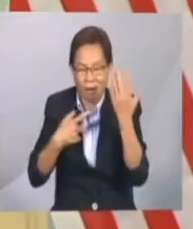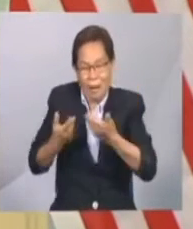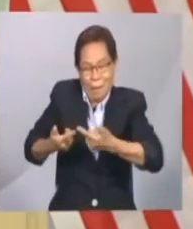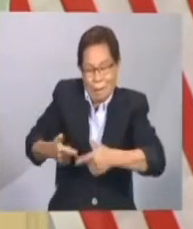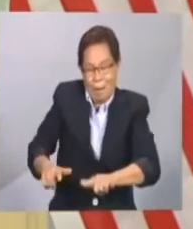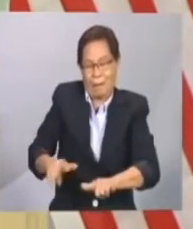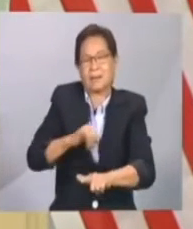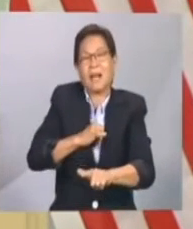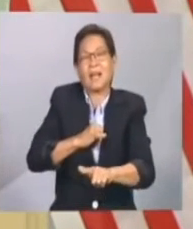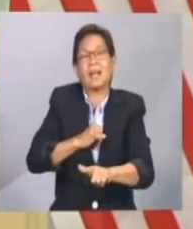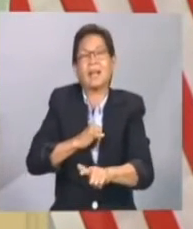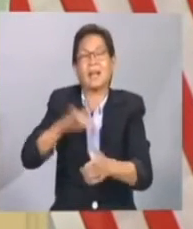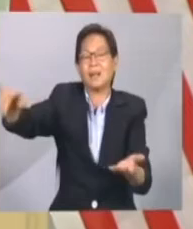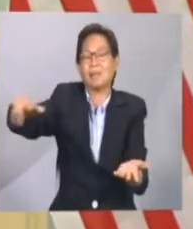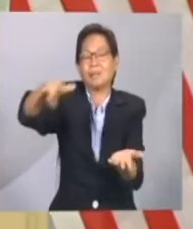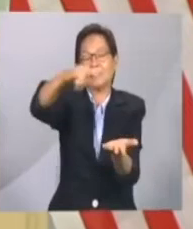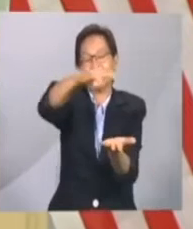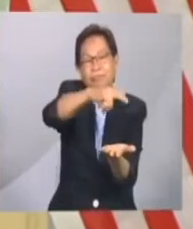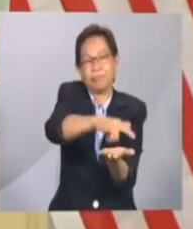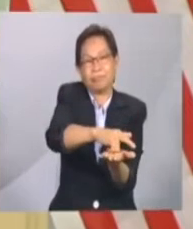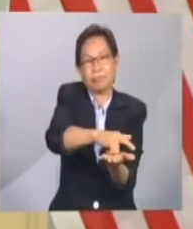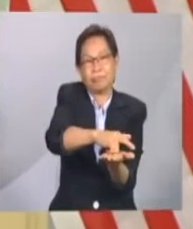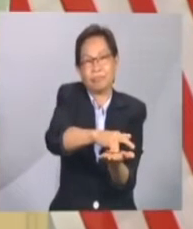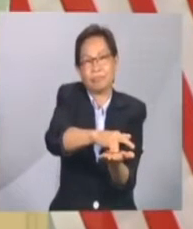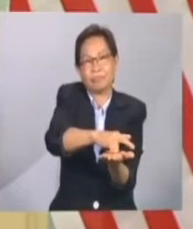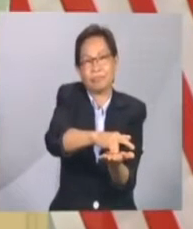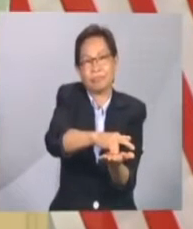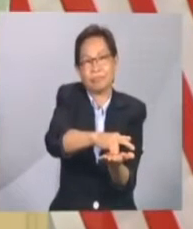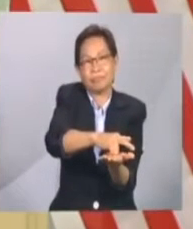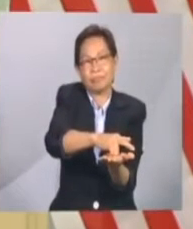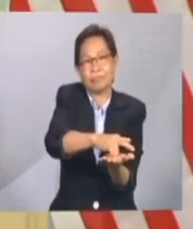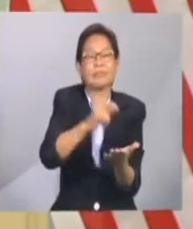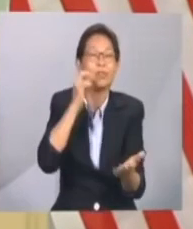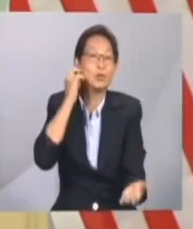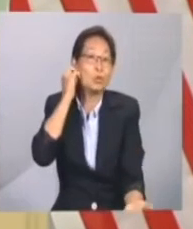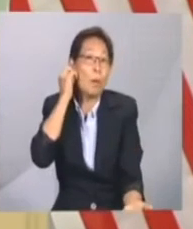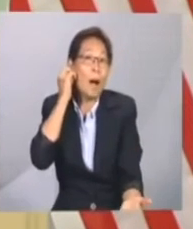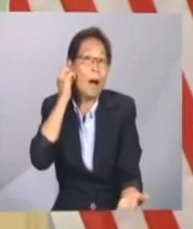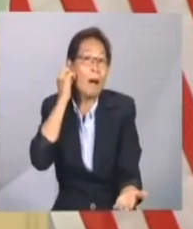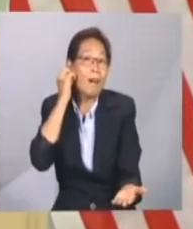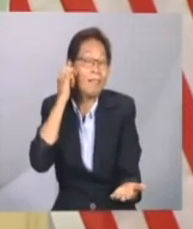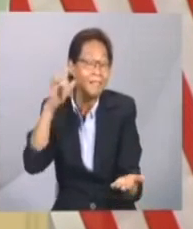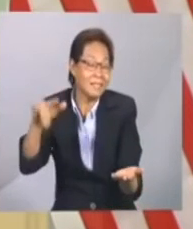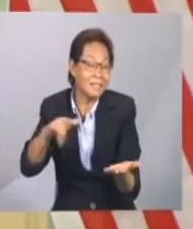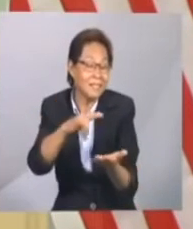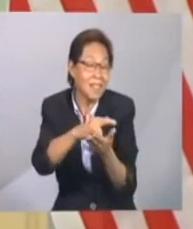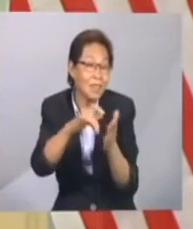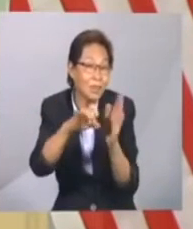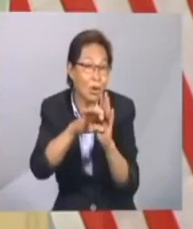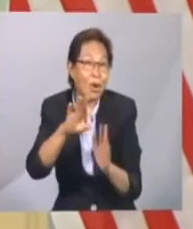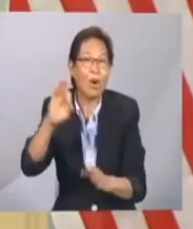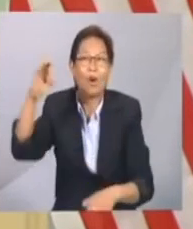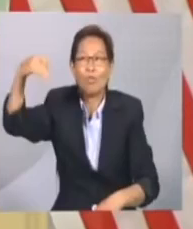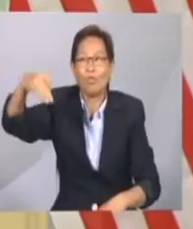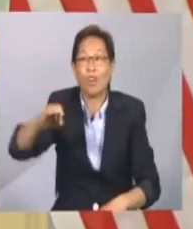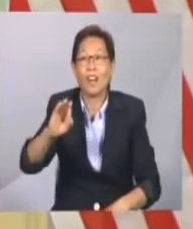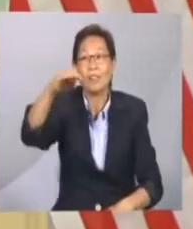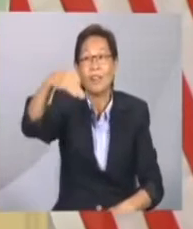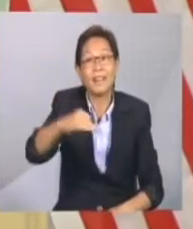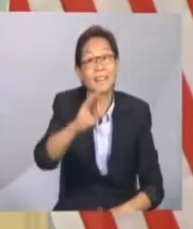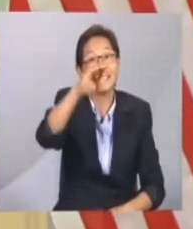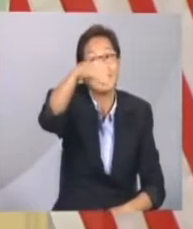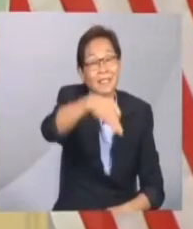di lapangan terbang Sultan Abdul Aziz Subang misalnya, Firefly masih